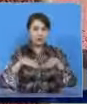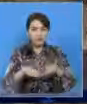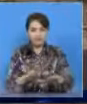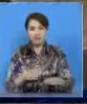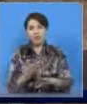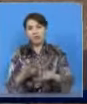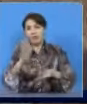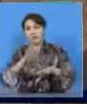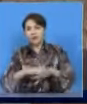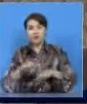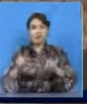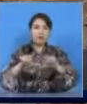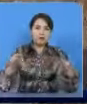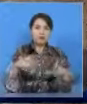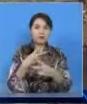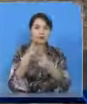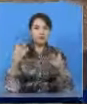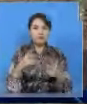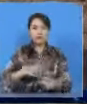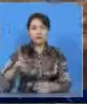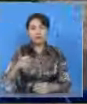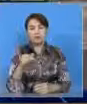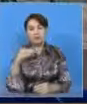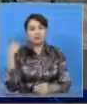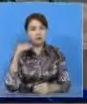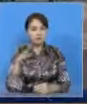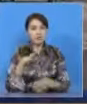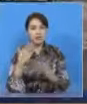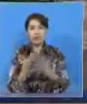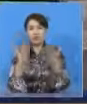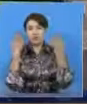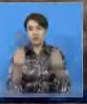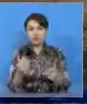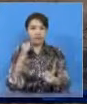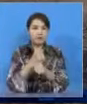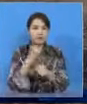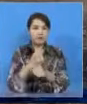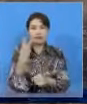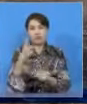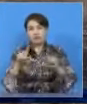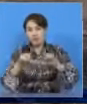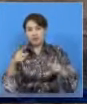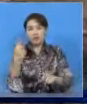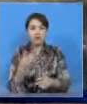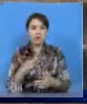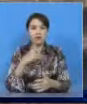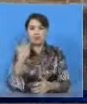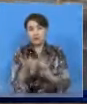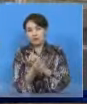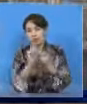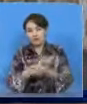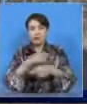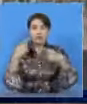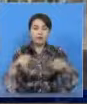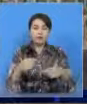Основная нагрузка на учебные заведения наблюдается в районе Нуроктубе. На сегодняшний день тут работают 2 школы, одна из которых трехсменная,